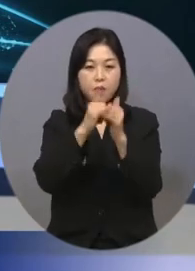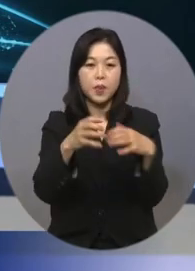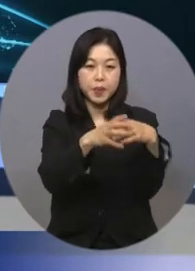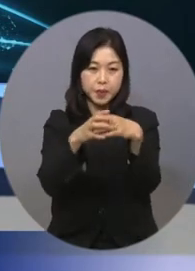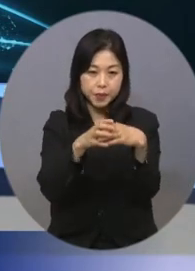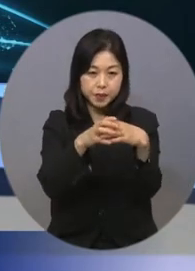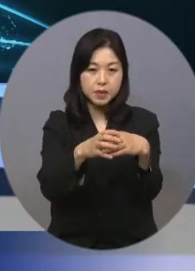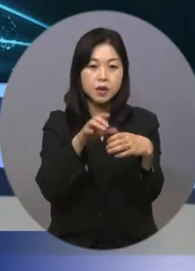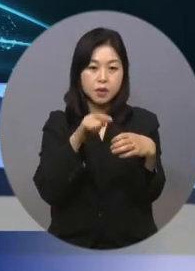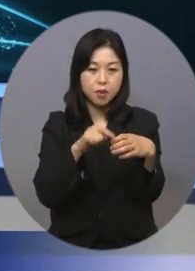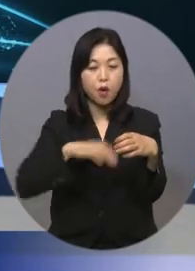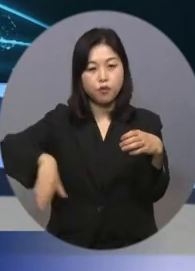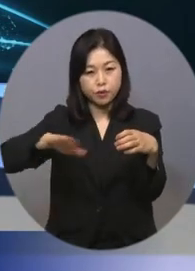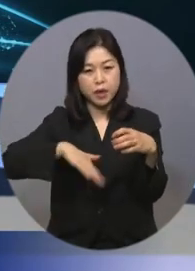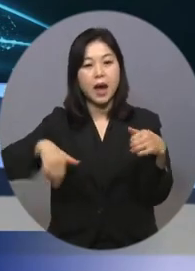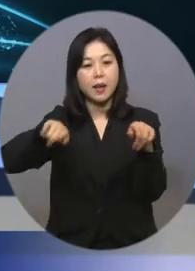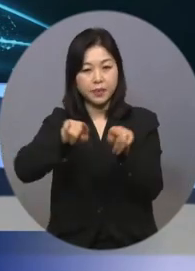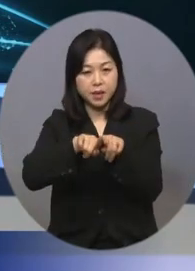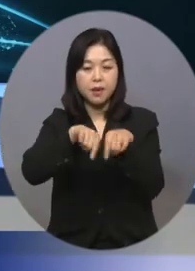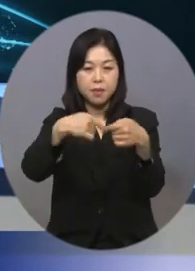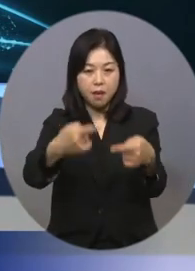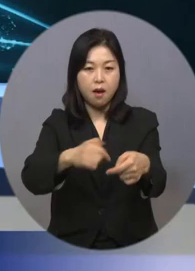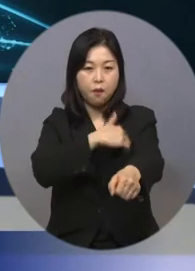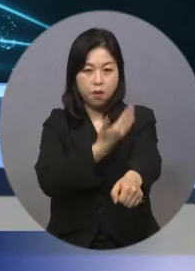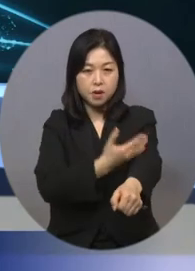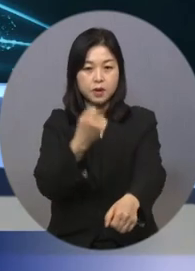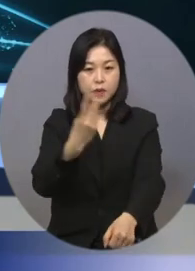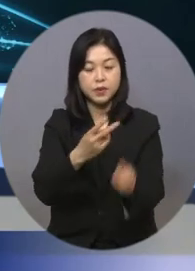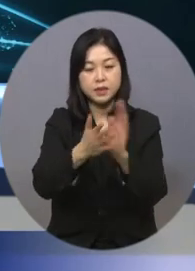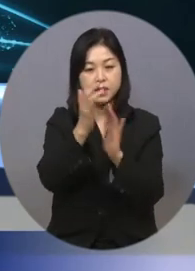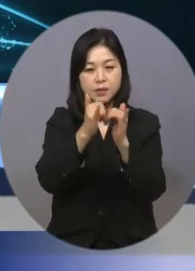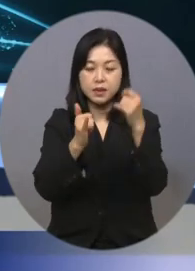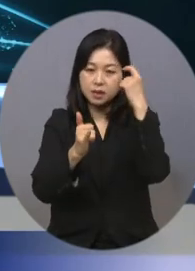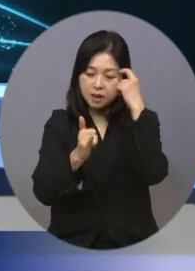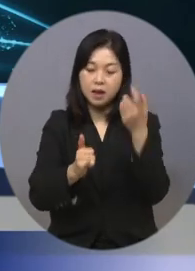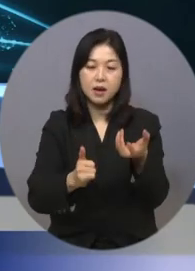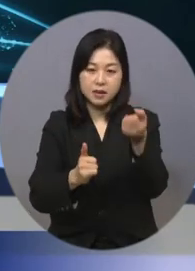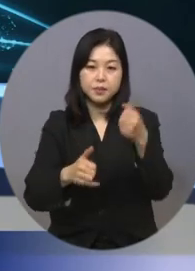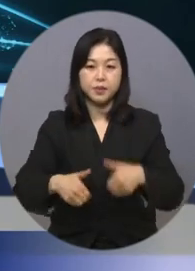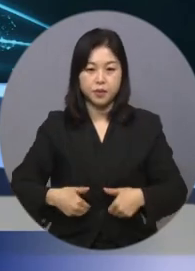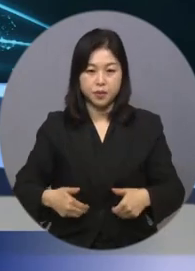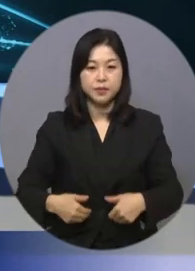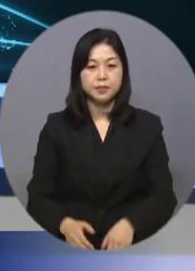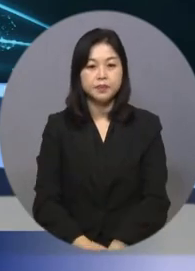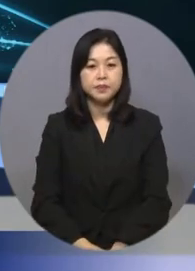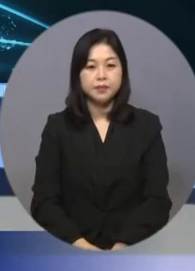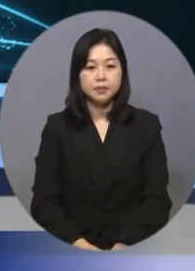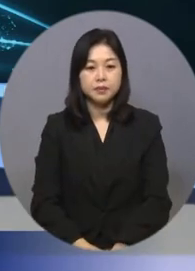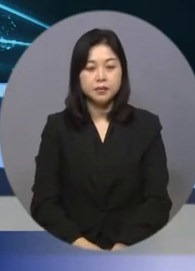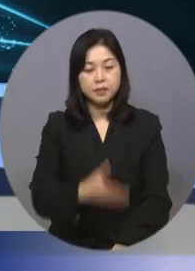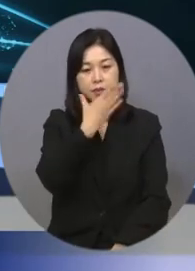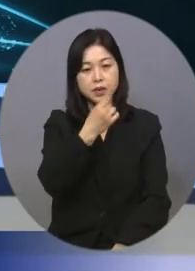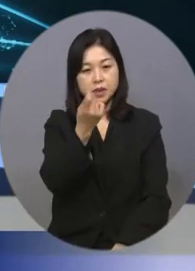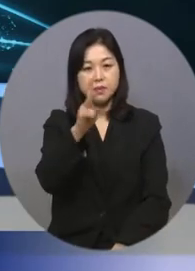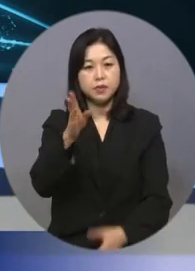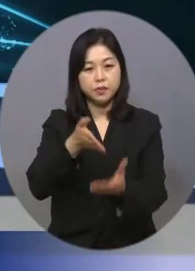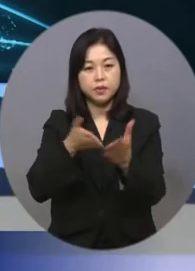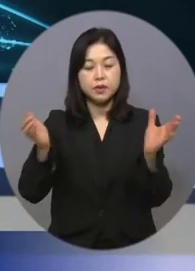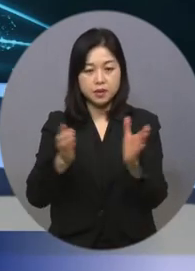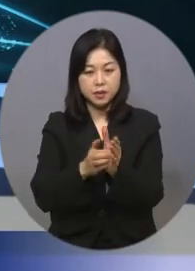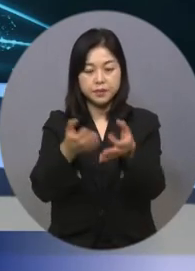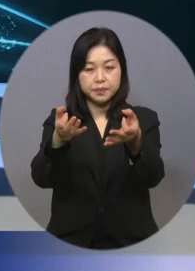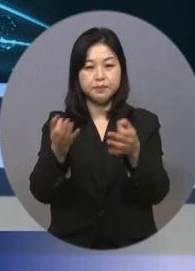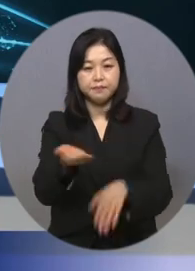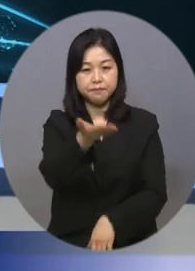공동체로서 우리 모두가 함께 해야 할 권리이자 시민의식임을 알아야겠습니다. 이상 복지TV 뉴스를